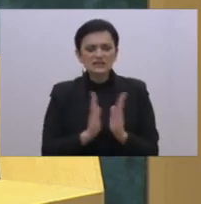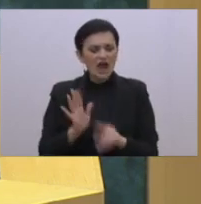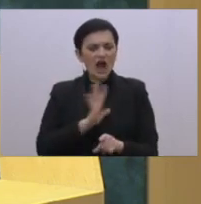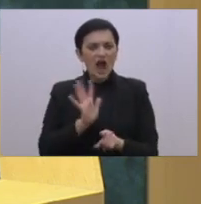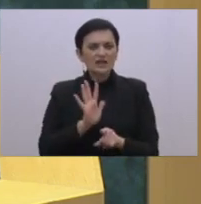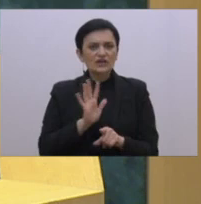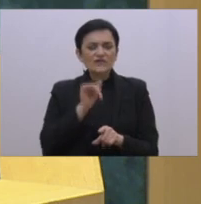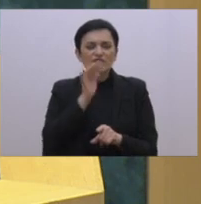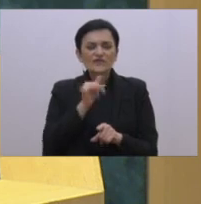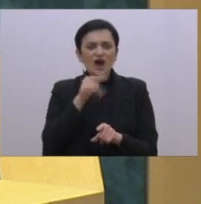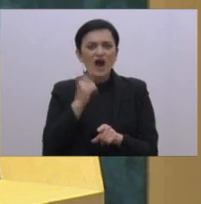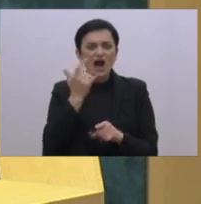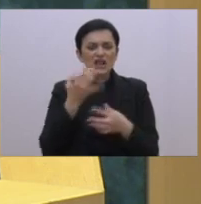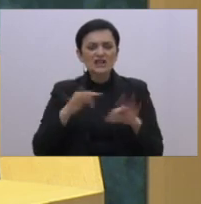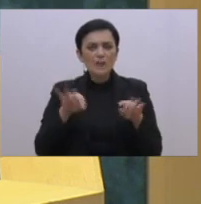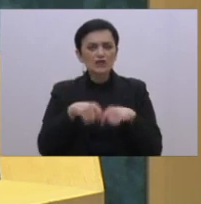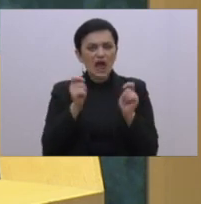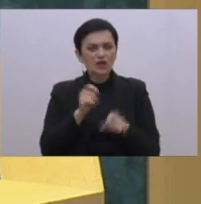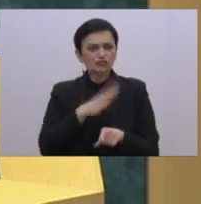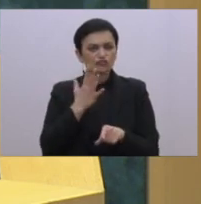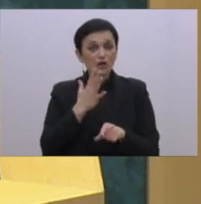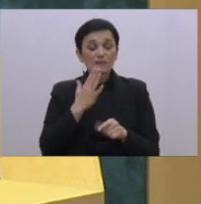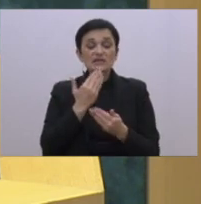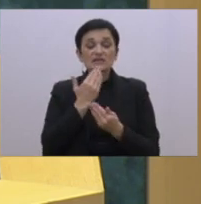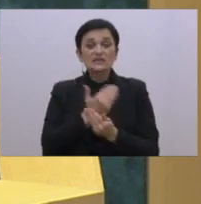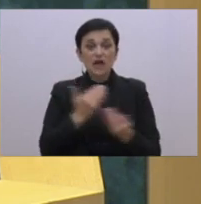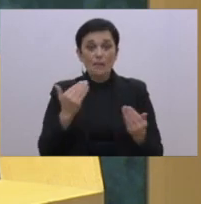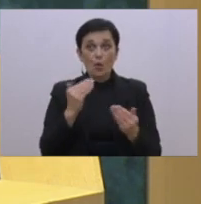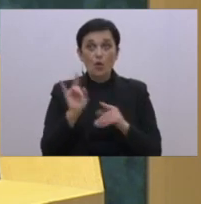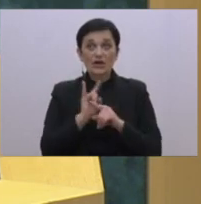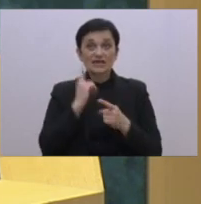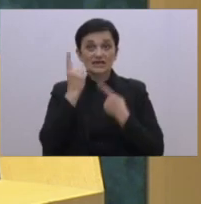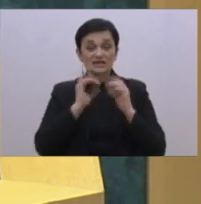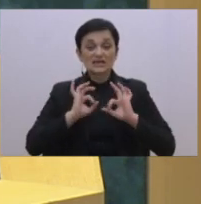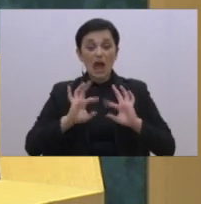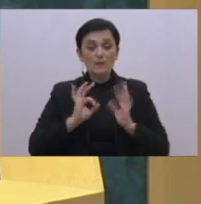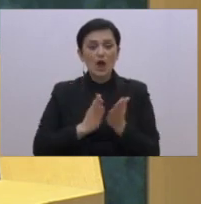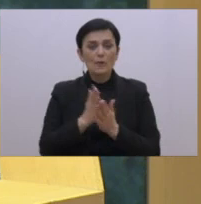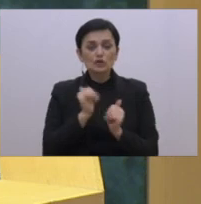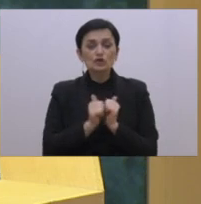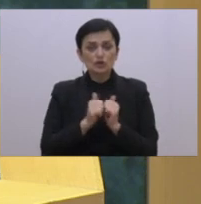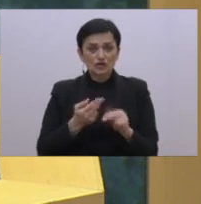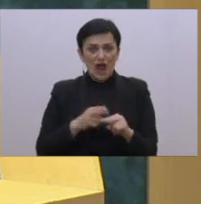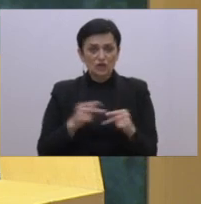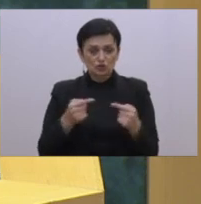ადგილი ჰქონდა დემოკრატიის დარღვევას. საბოლოოდ, დეზინფორმაციის ამოცანაც ხშირად ხომ ზუსტად ესაა: დატოვოს